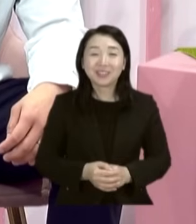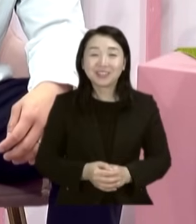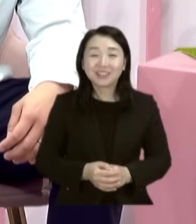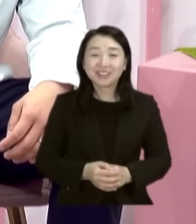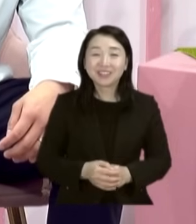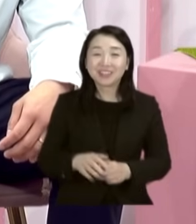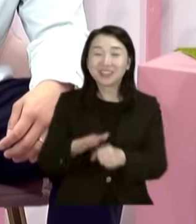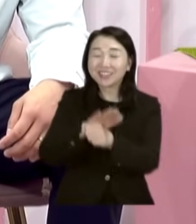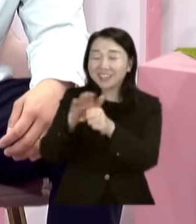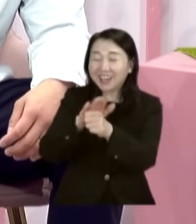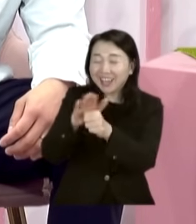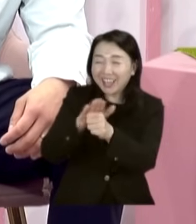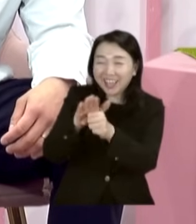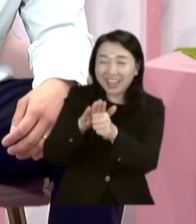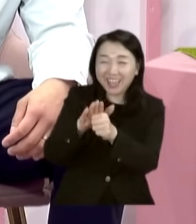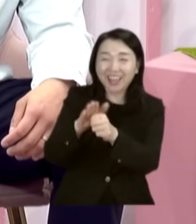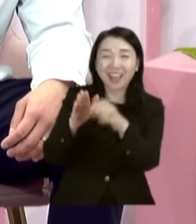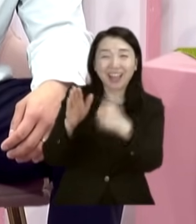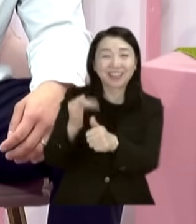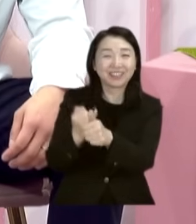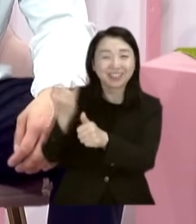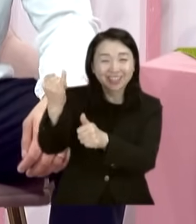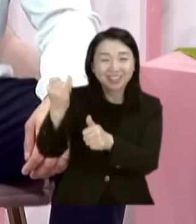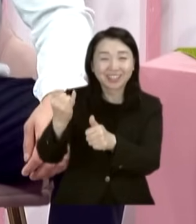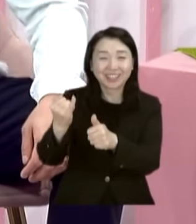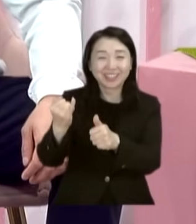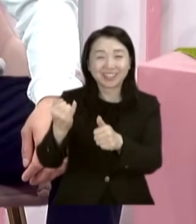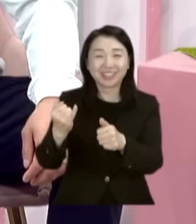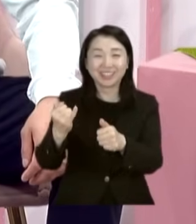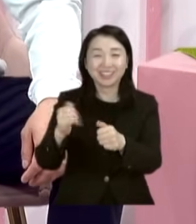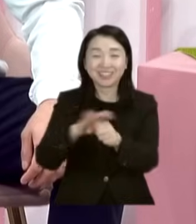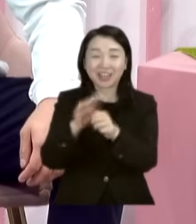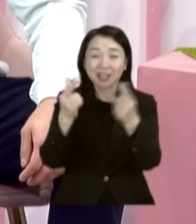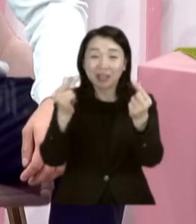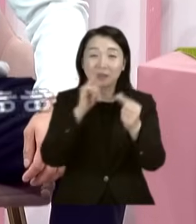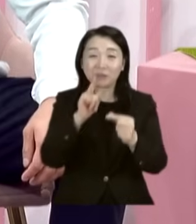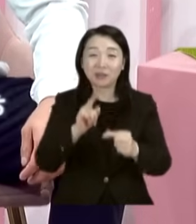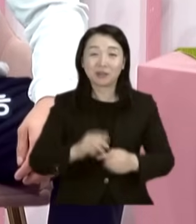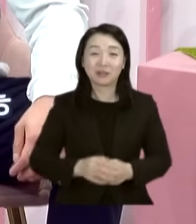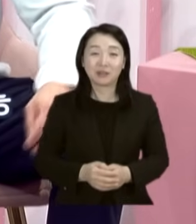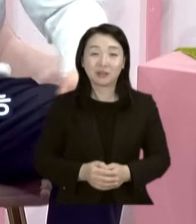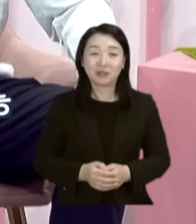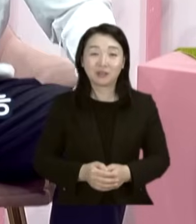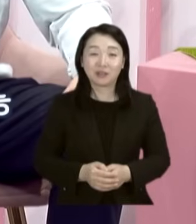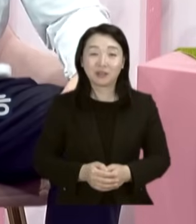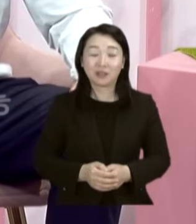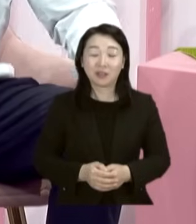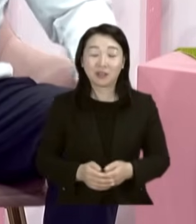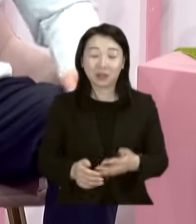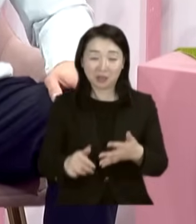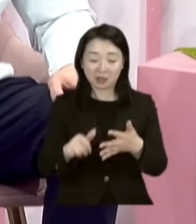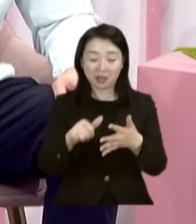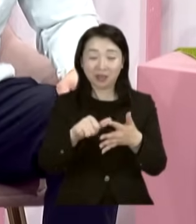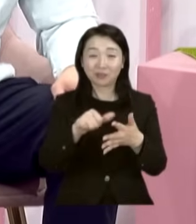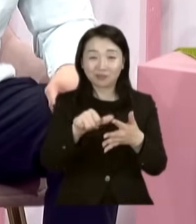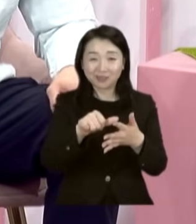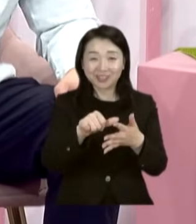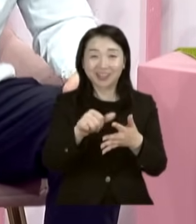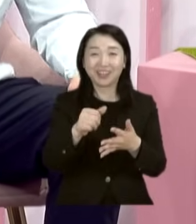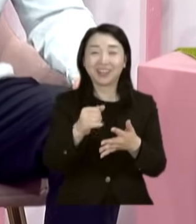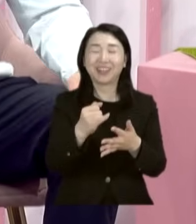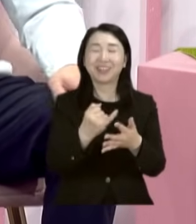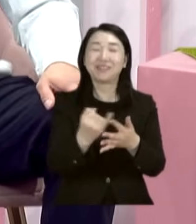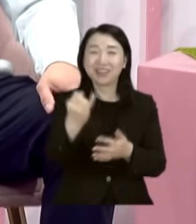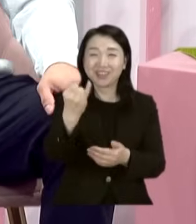채원아 사랑해 해 채 둘째 며느리 소원하게 둘째 며느리 아 우리 세란이